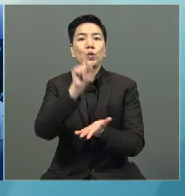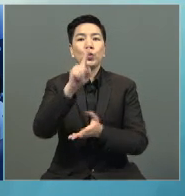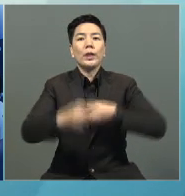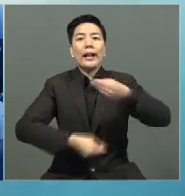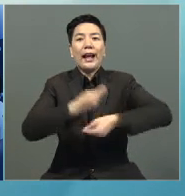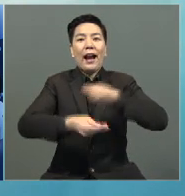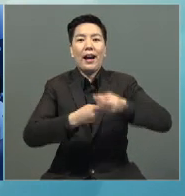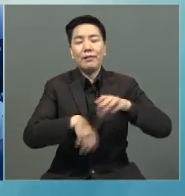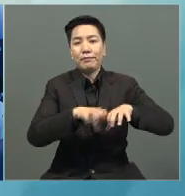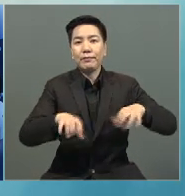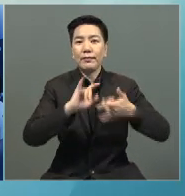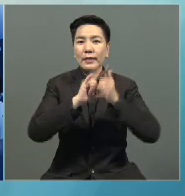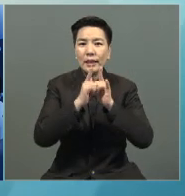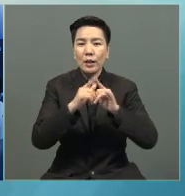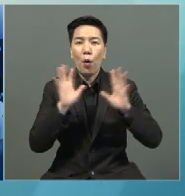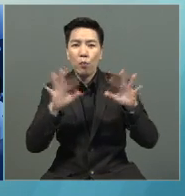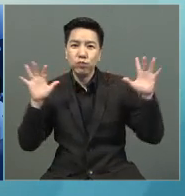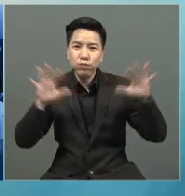ณห้างสรรพสินค้าหลายคนก็คงอยากไปเดินห้างนะครับกลุ่มขอนี้คืออะไรบ้างศูนย์การค้าห้างสรรพสินค้าcommunity